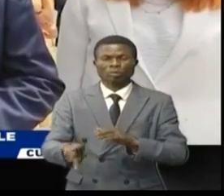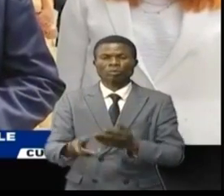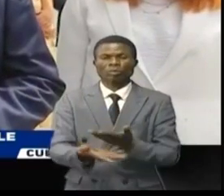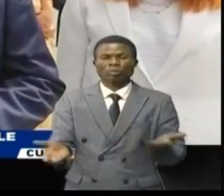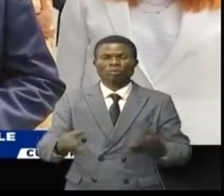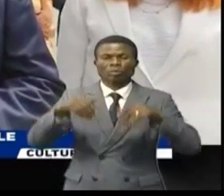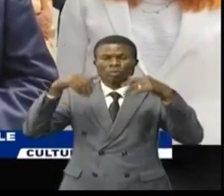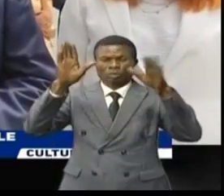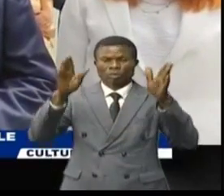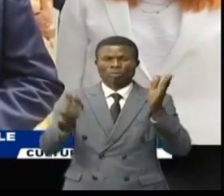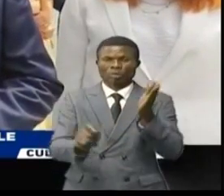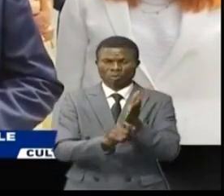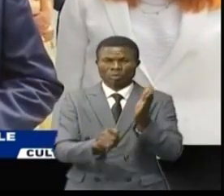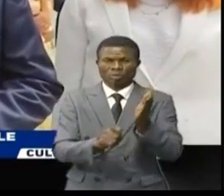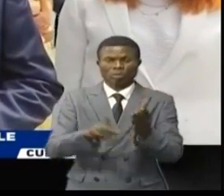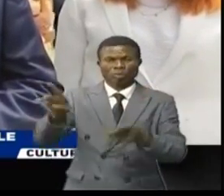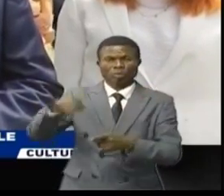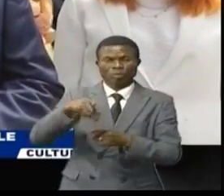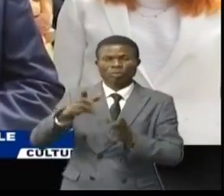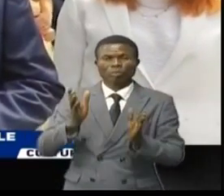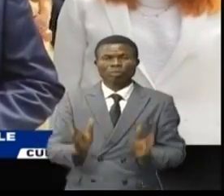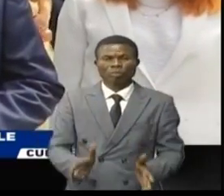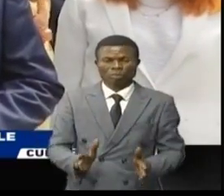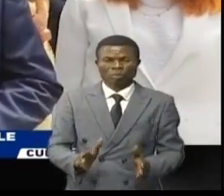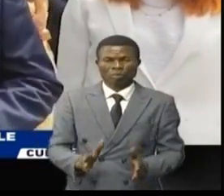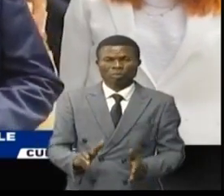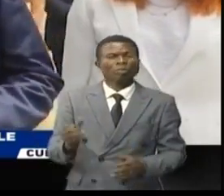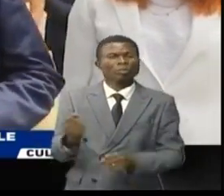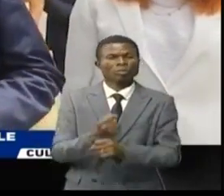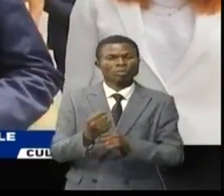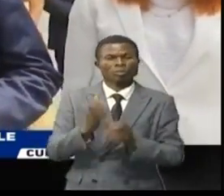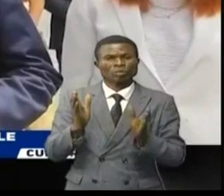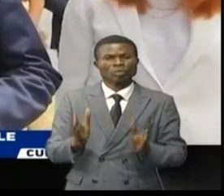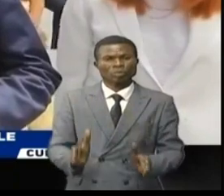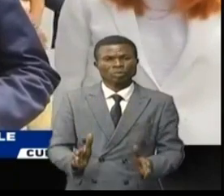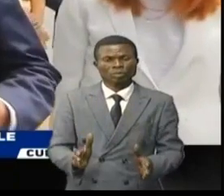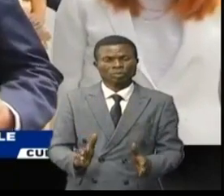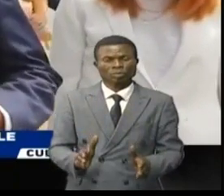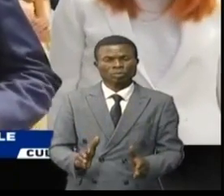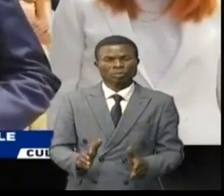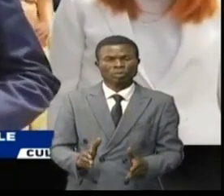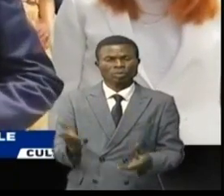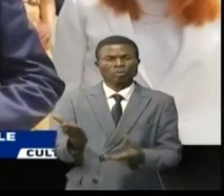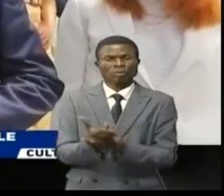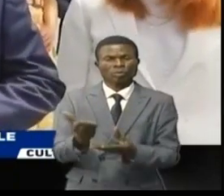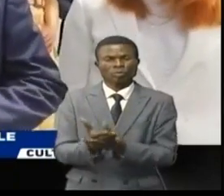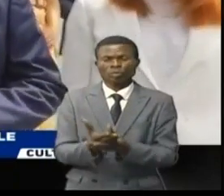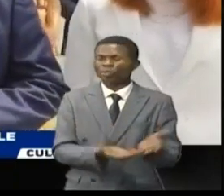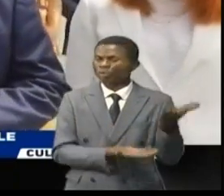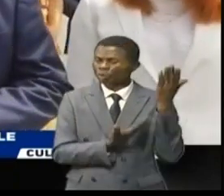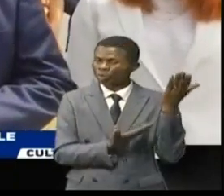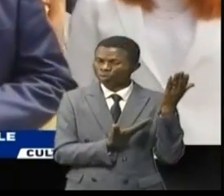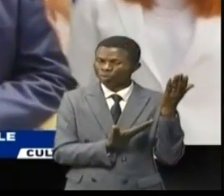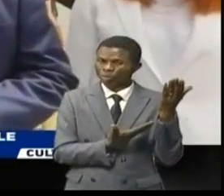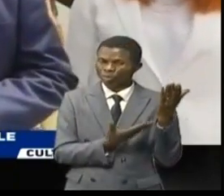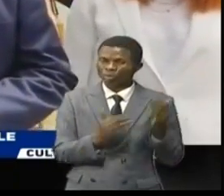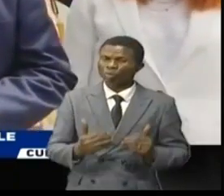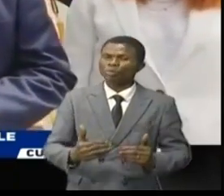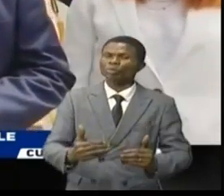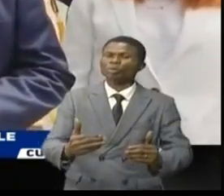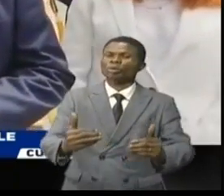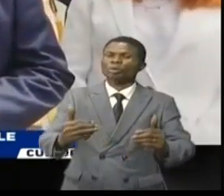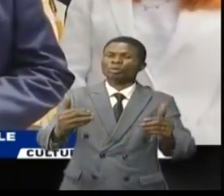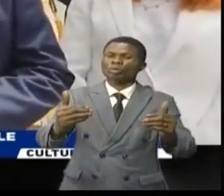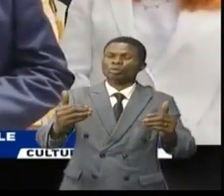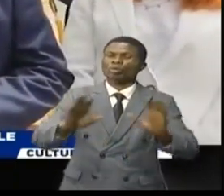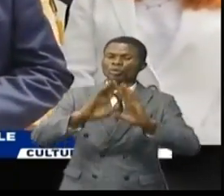secondaire et professionnel une convention importante qui prolonge en fait ce qu'on a